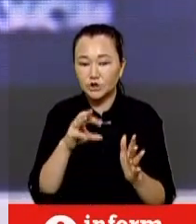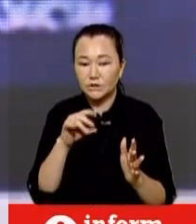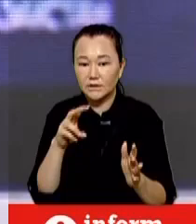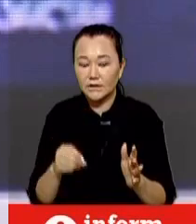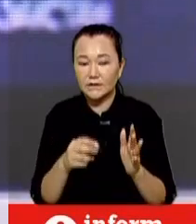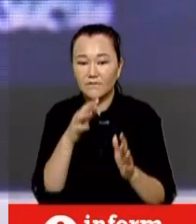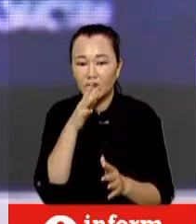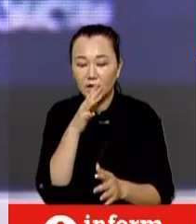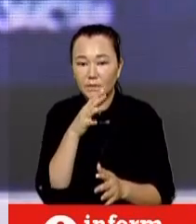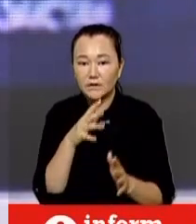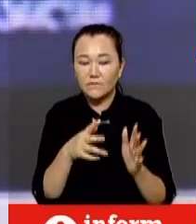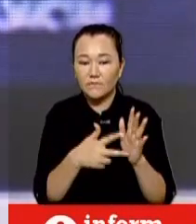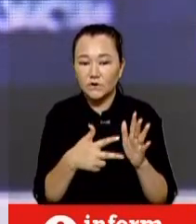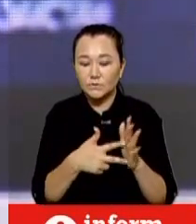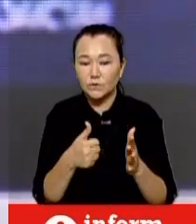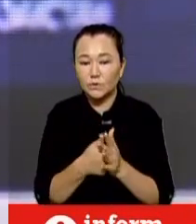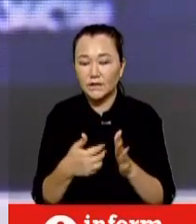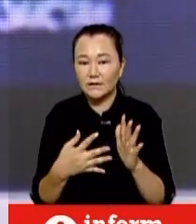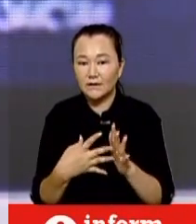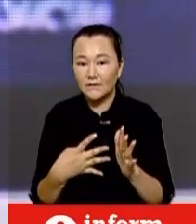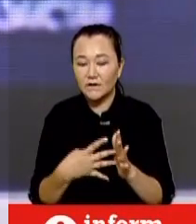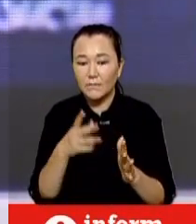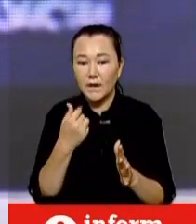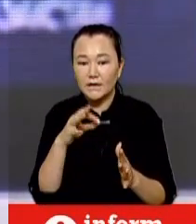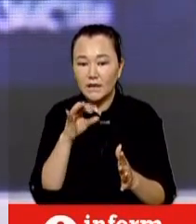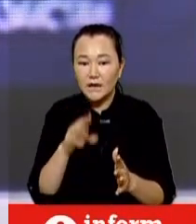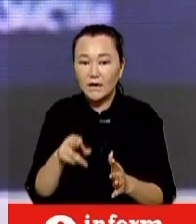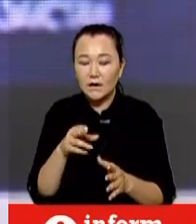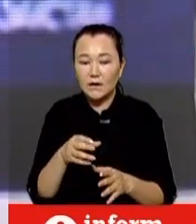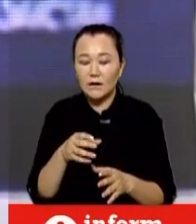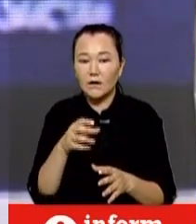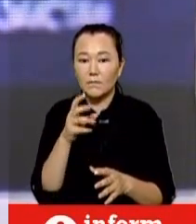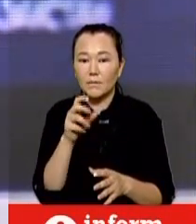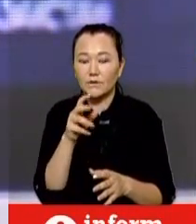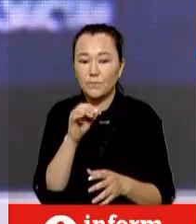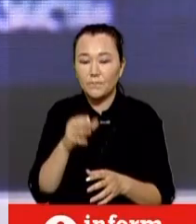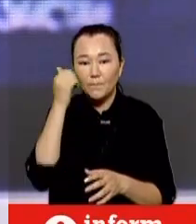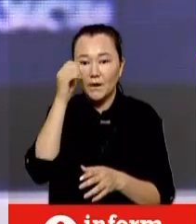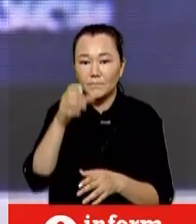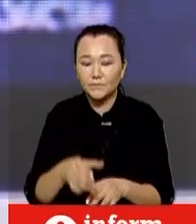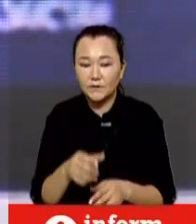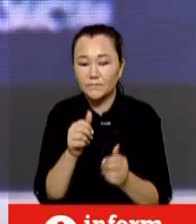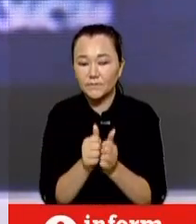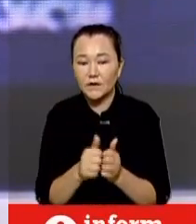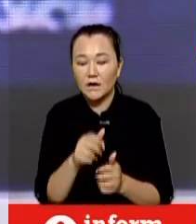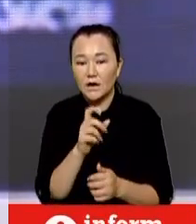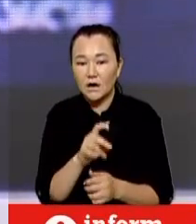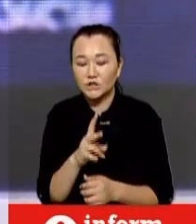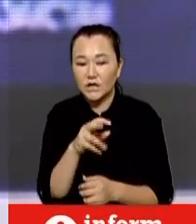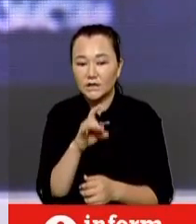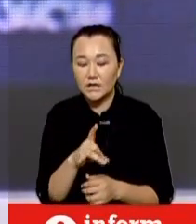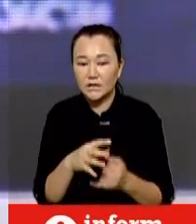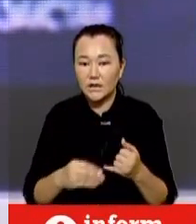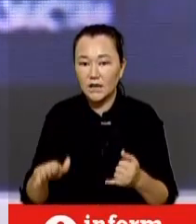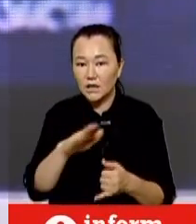сағат 8 мен 9-ның арасында Бәйтерек монумент ауданда алаңда Хан Чатыр сауда орталығында